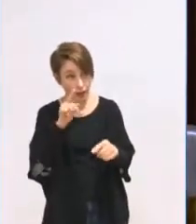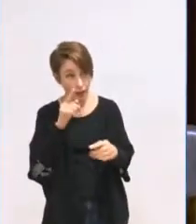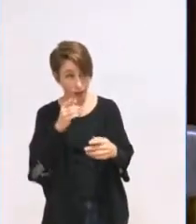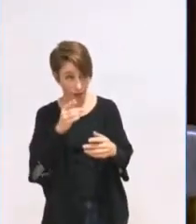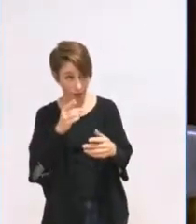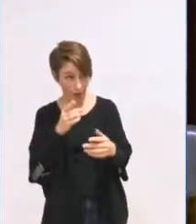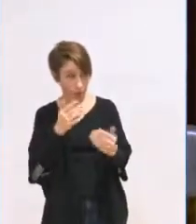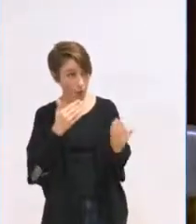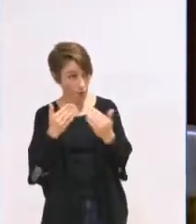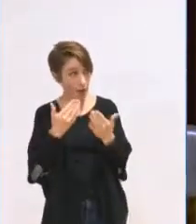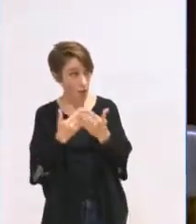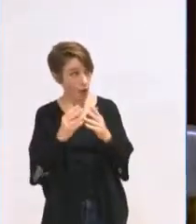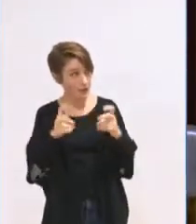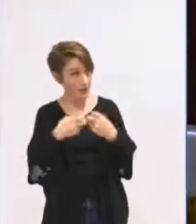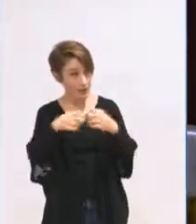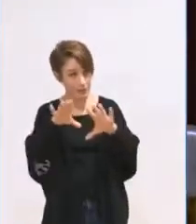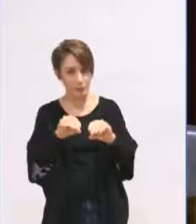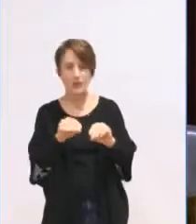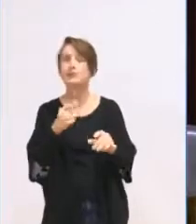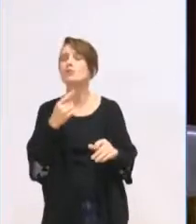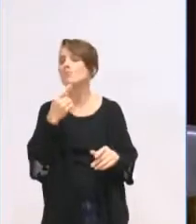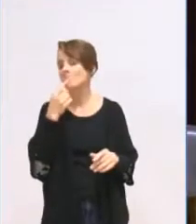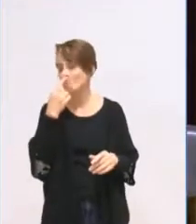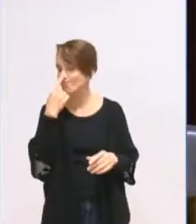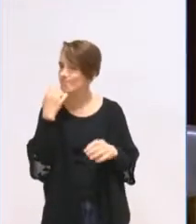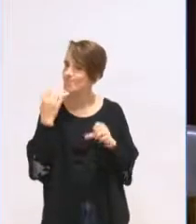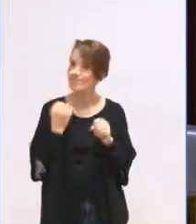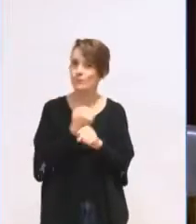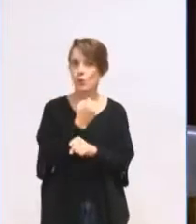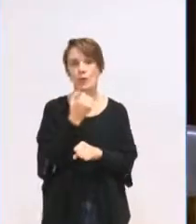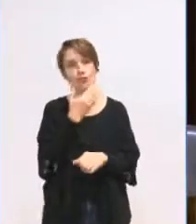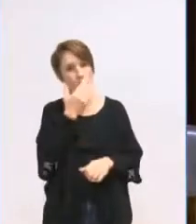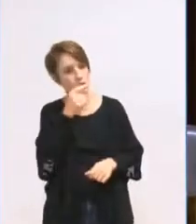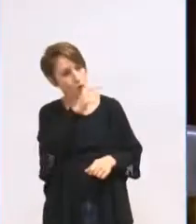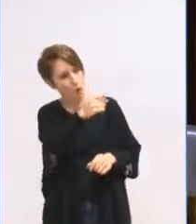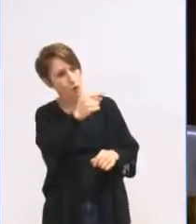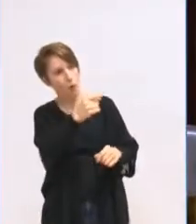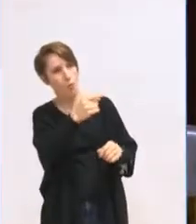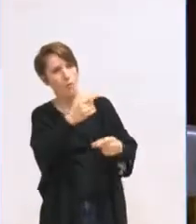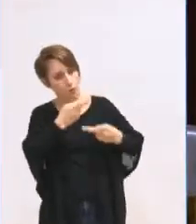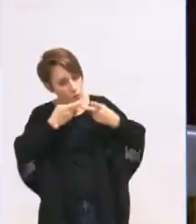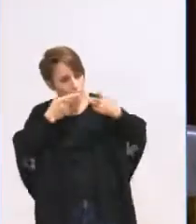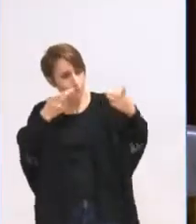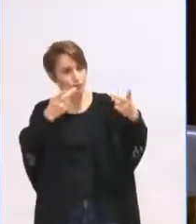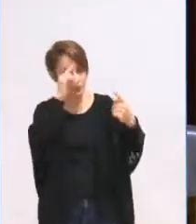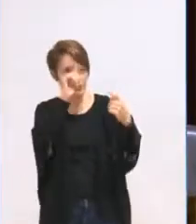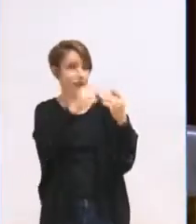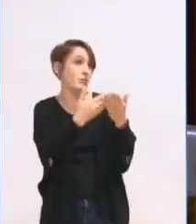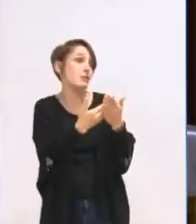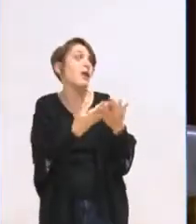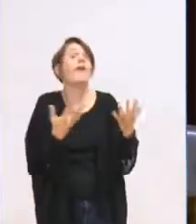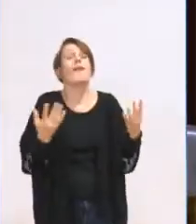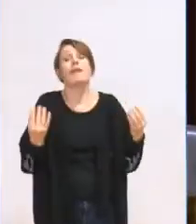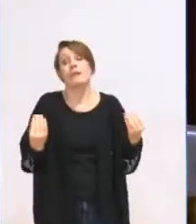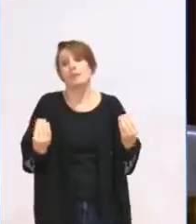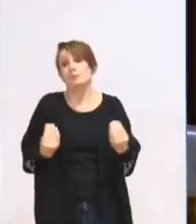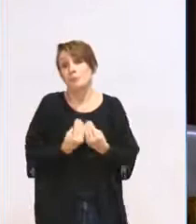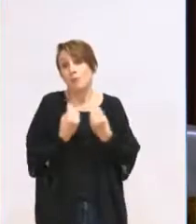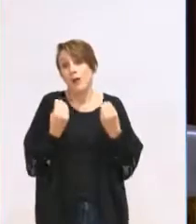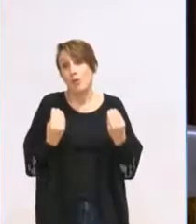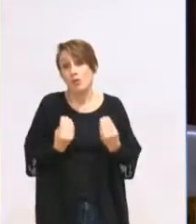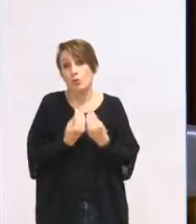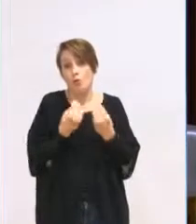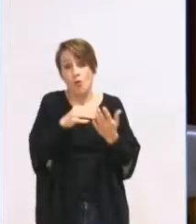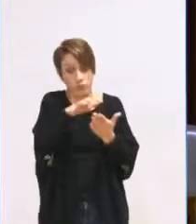intéressant, pour ne pas dire utile, que nous puissions vous entendre et même vous lire ce soir sur ces sujets. Malheureusement, ça n'est pas présent